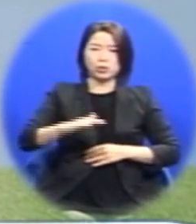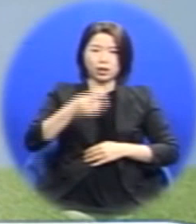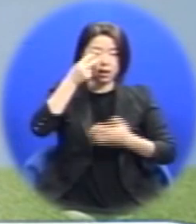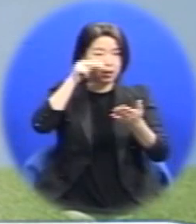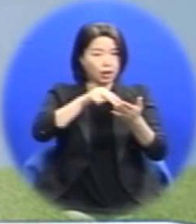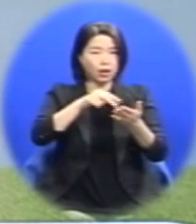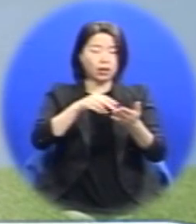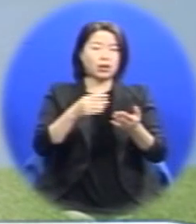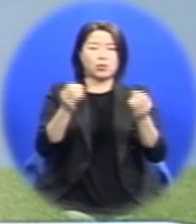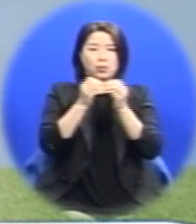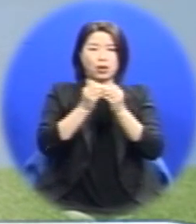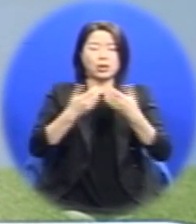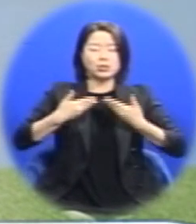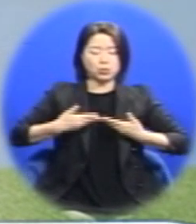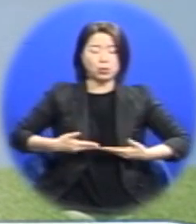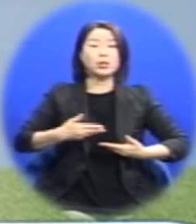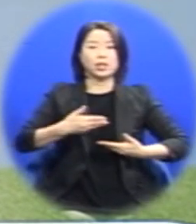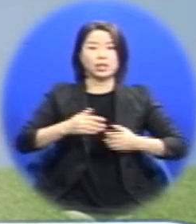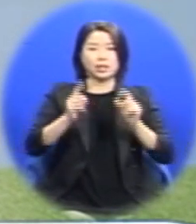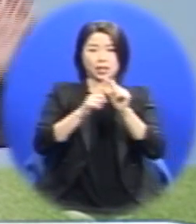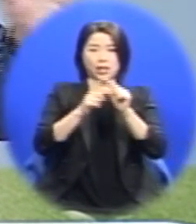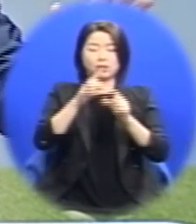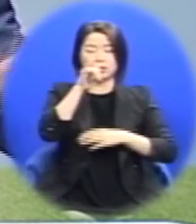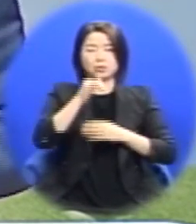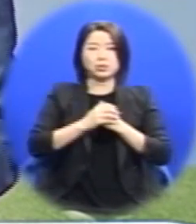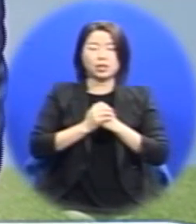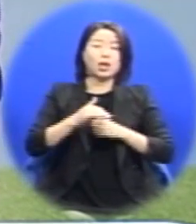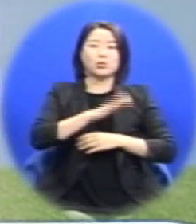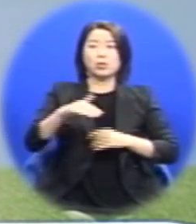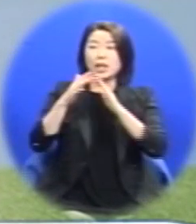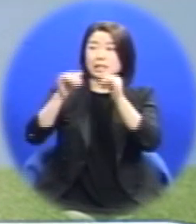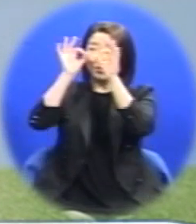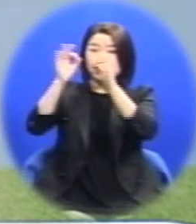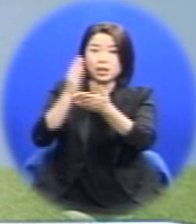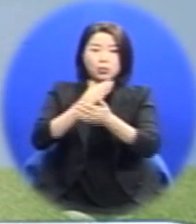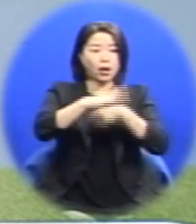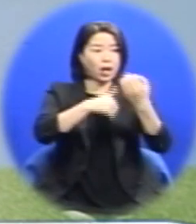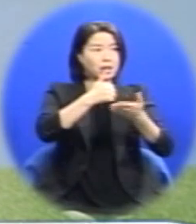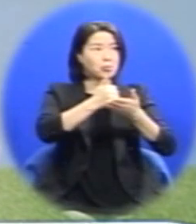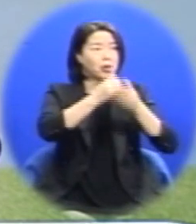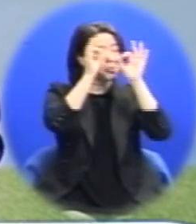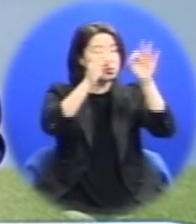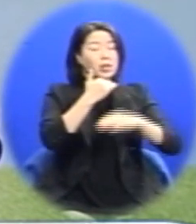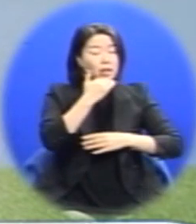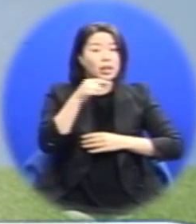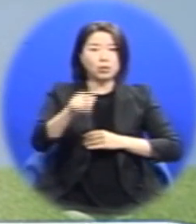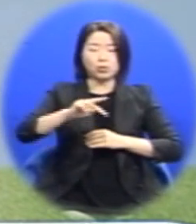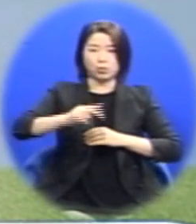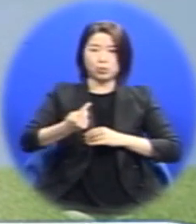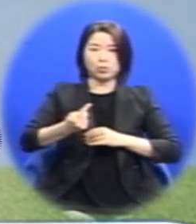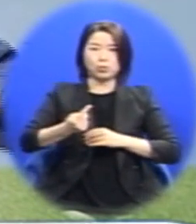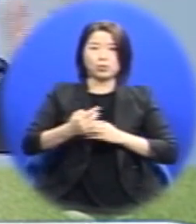볼 구절은 잠잠히입니다. 잠잠히. 우리가 사람 보지 않고 하나님만 바라보고 기다리는